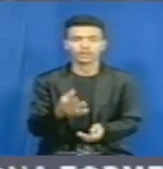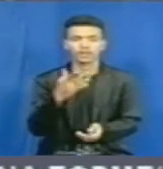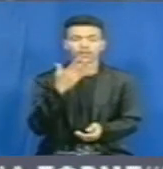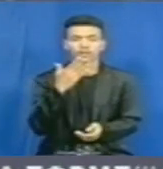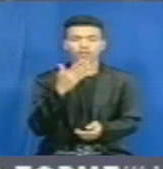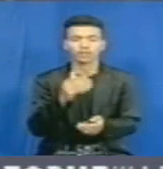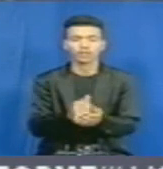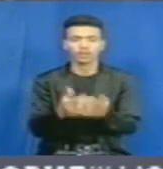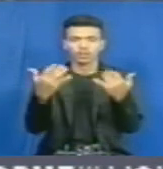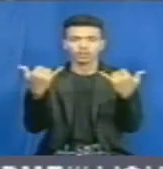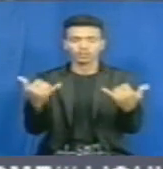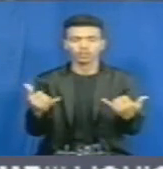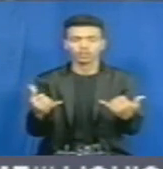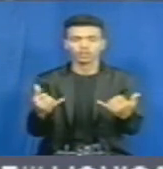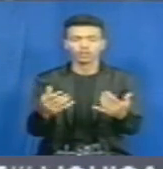36, agora